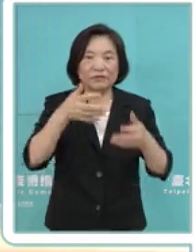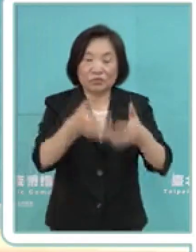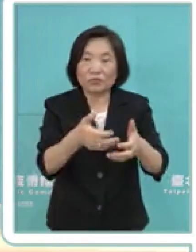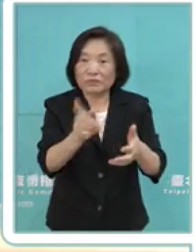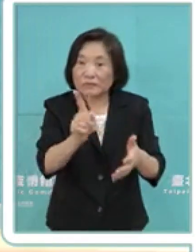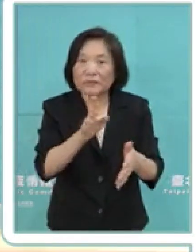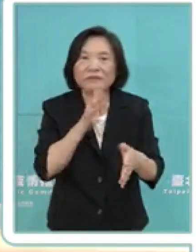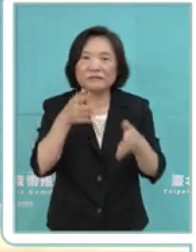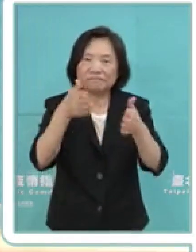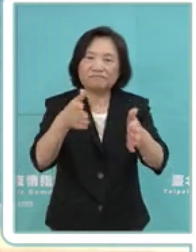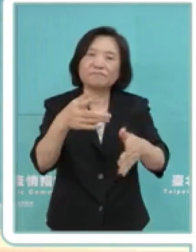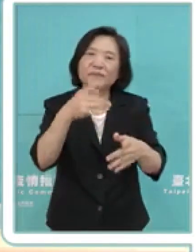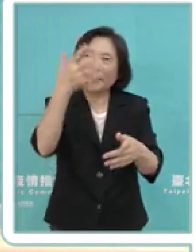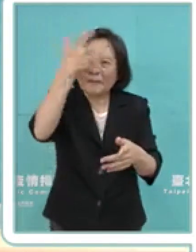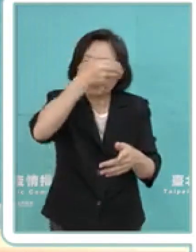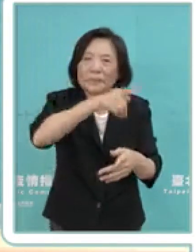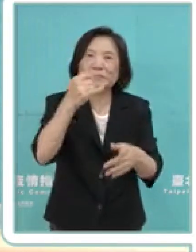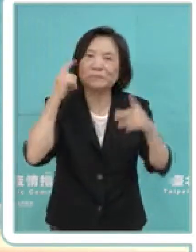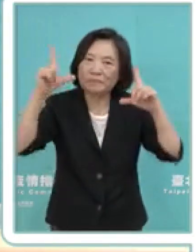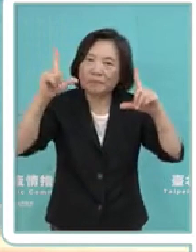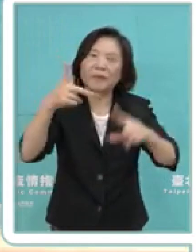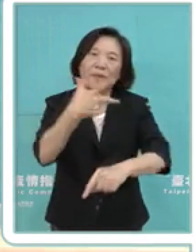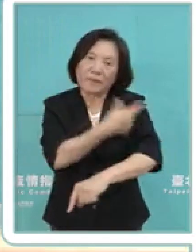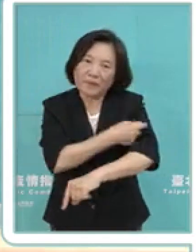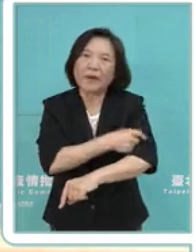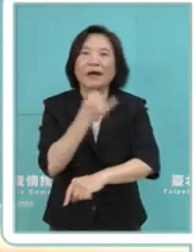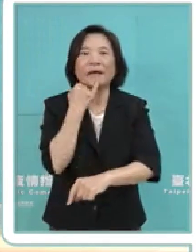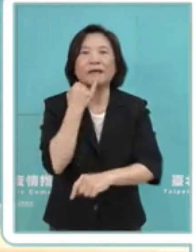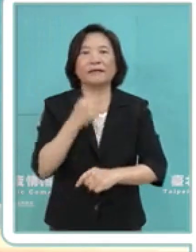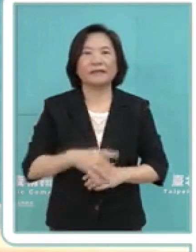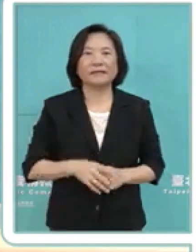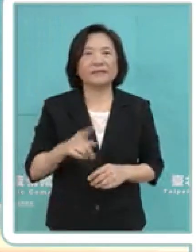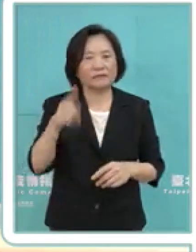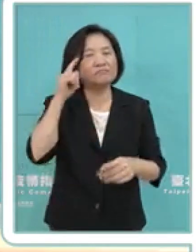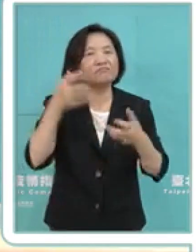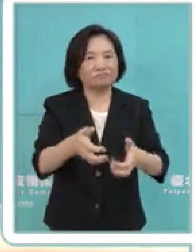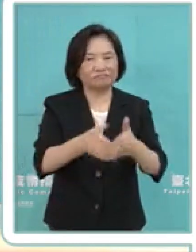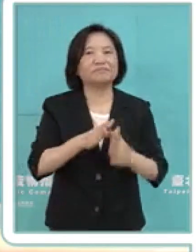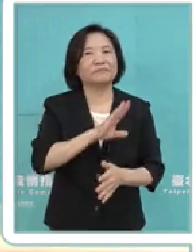点放在如何让长者们都能够接种疫苗才是最重要的。